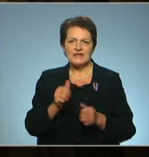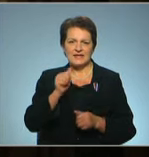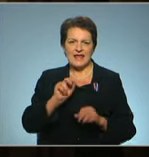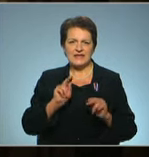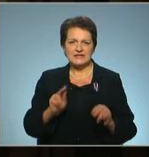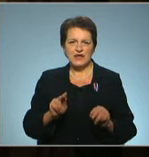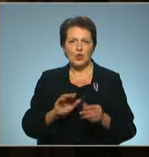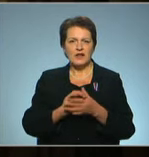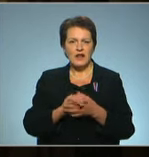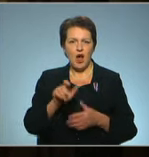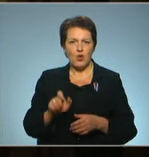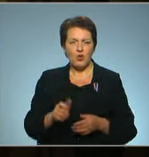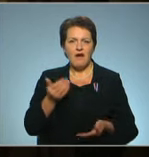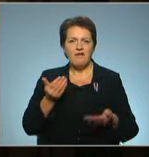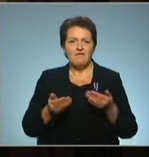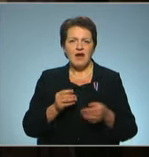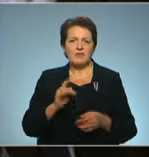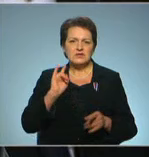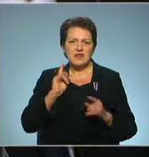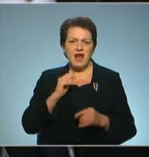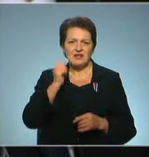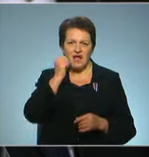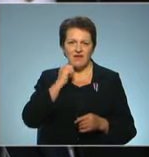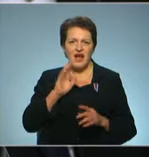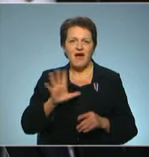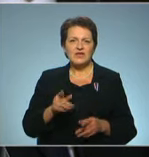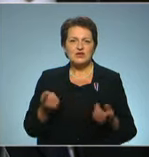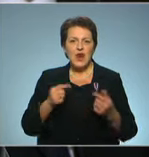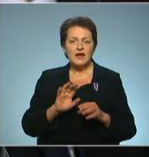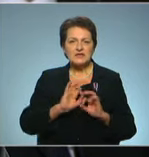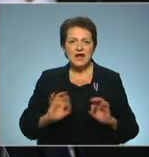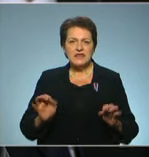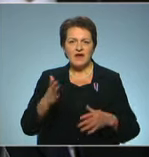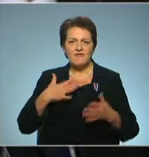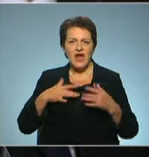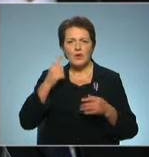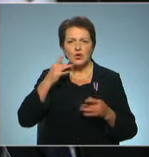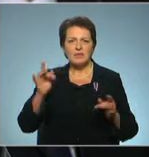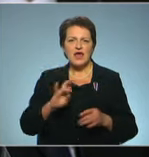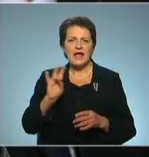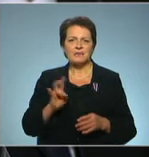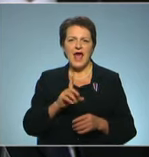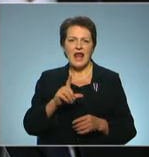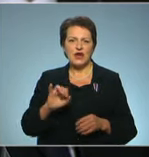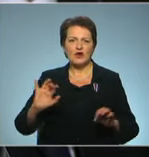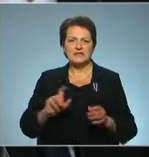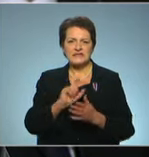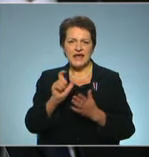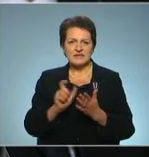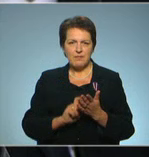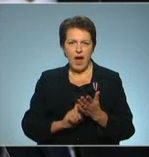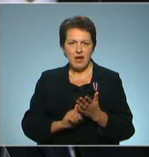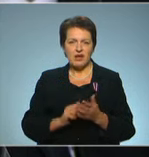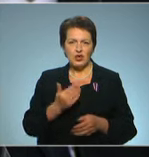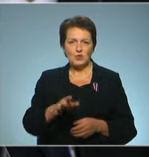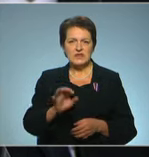draugu. Varbūt skan naivi, kā visu laiku skaistākajā vēlmju domāšanas himnā Džona Lenona dziesmā Imagine,